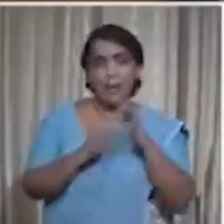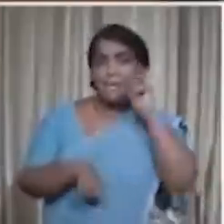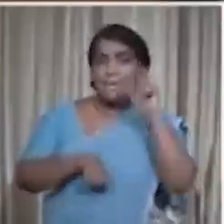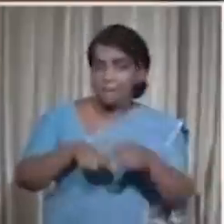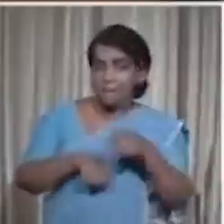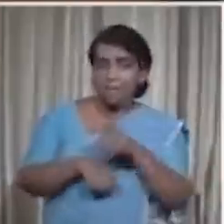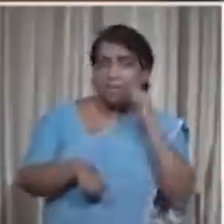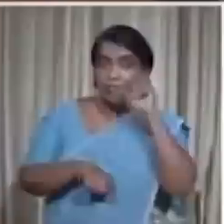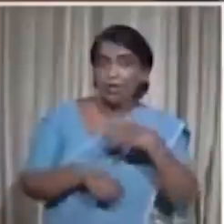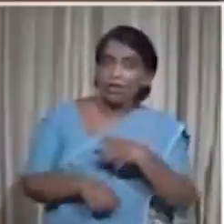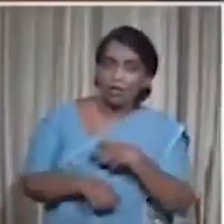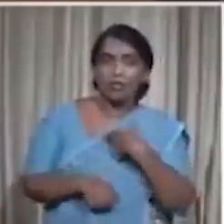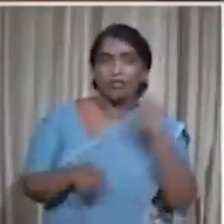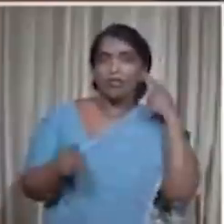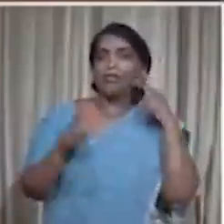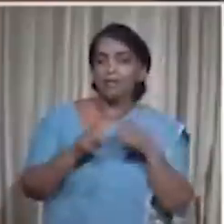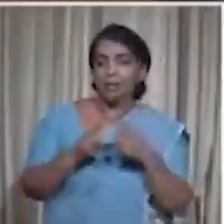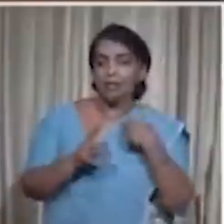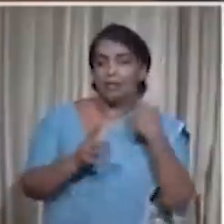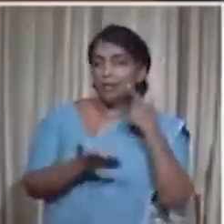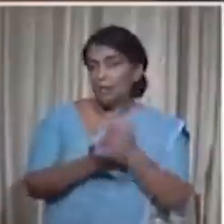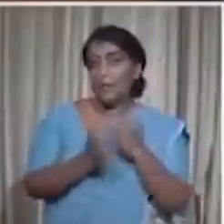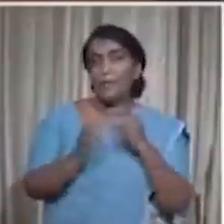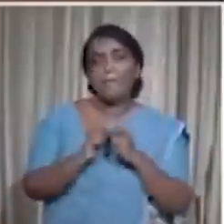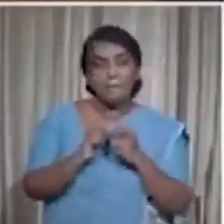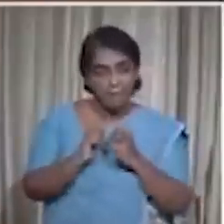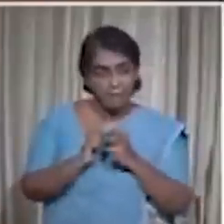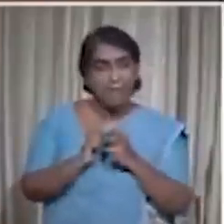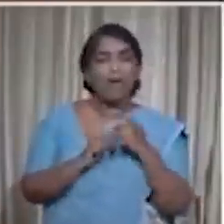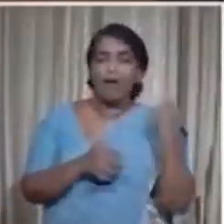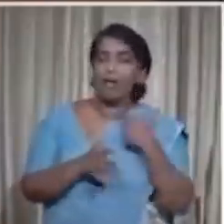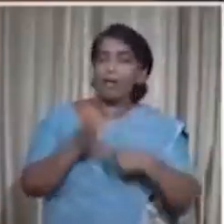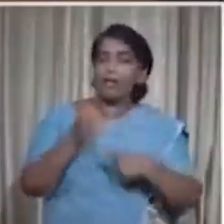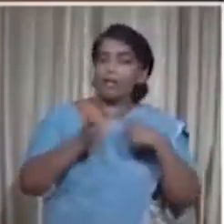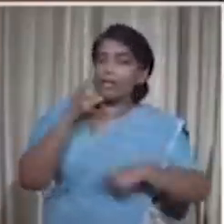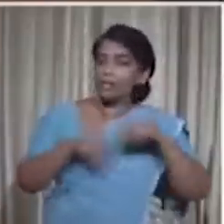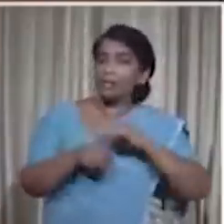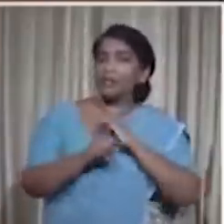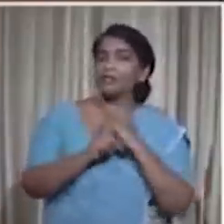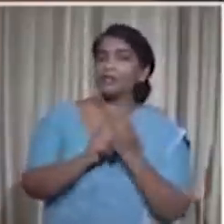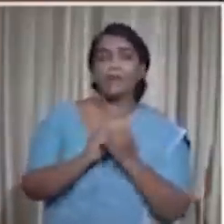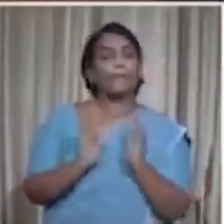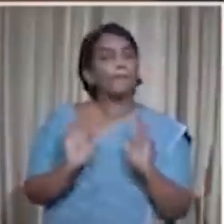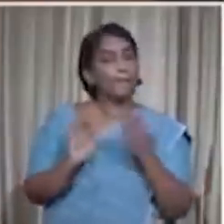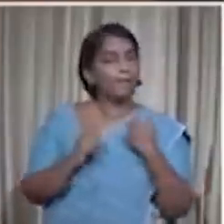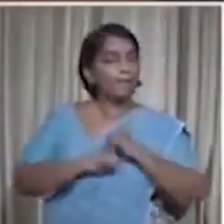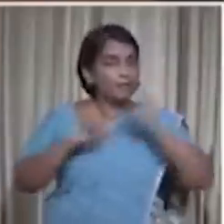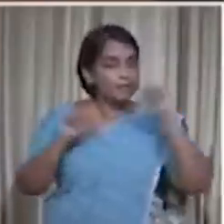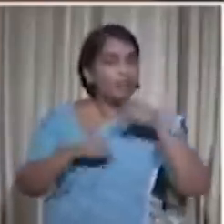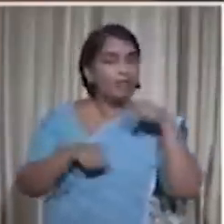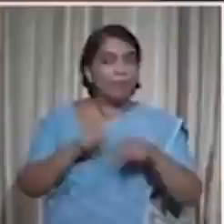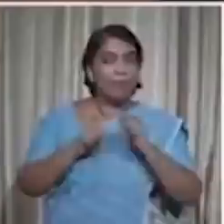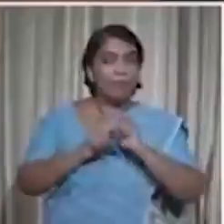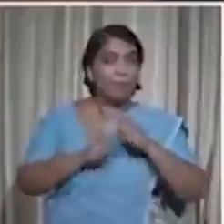பிரச்சனைகளிலே பசியிலே வெளியே வந்திருப்பவர்கள், புதியதொரு அரசியல் கலாச்சார முறைமையை உருவாக்குவதற்காக போராடுபவர்கள். இன்று என்னுடைய குரல்